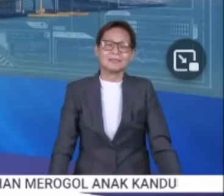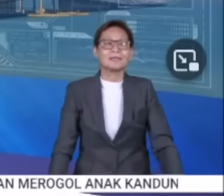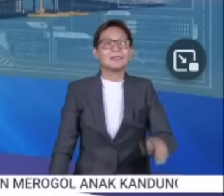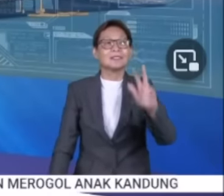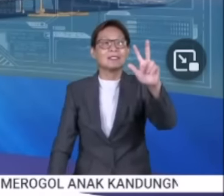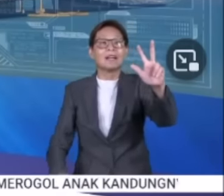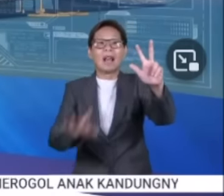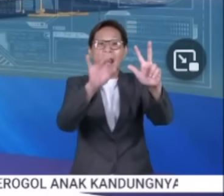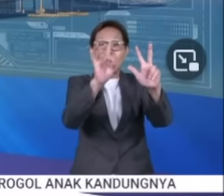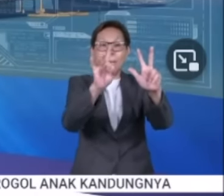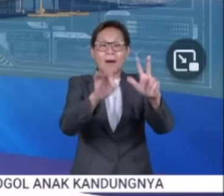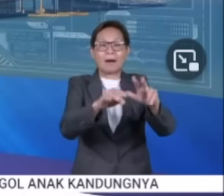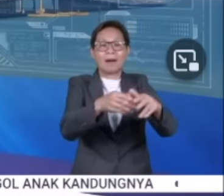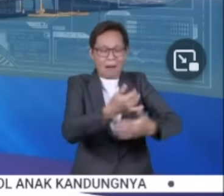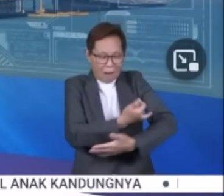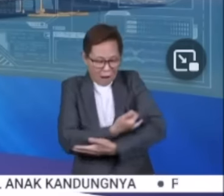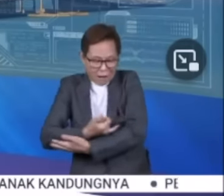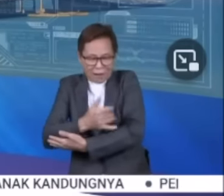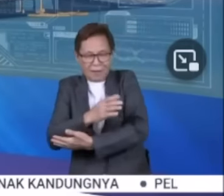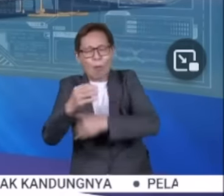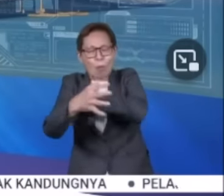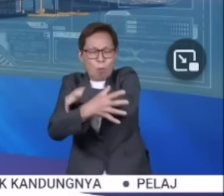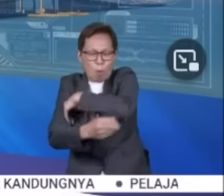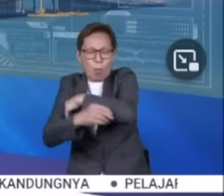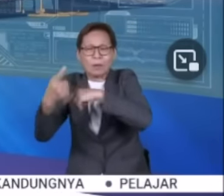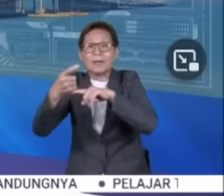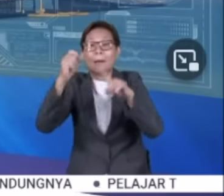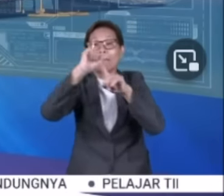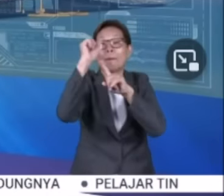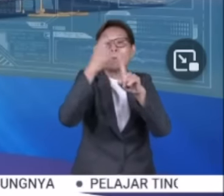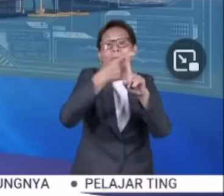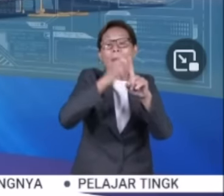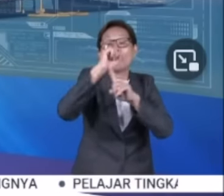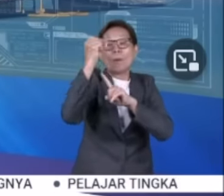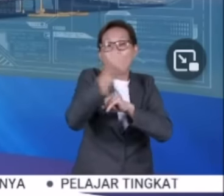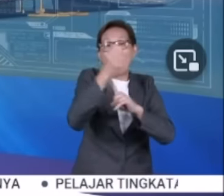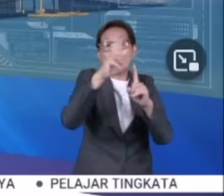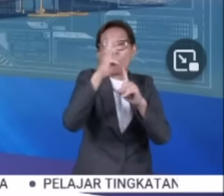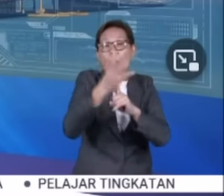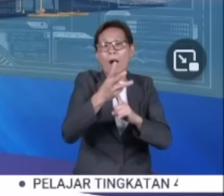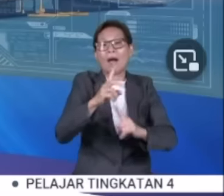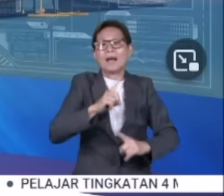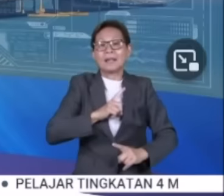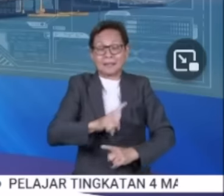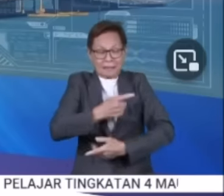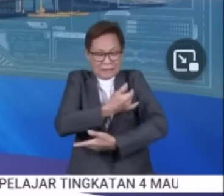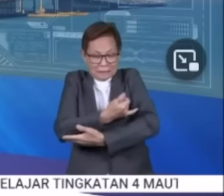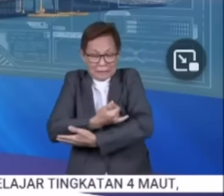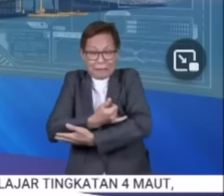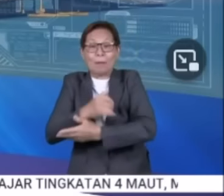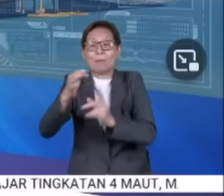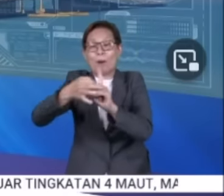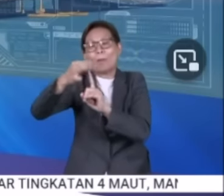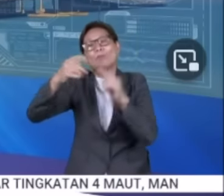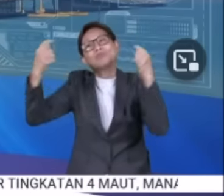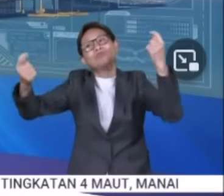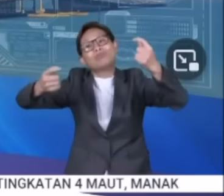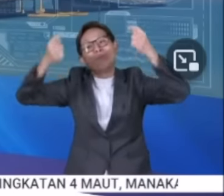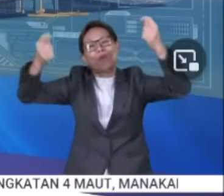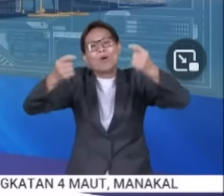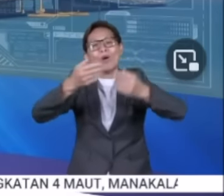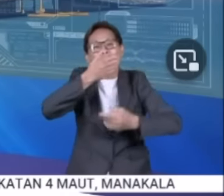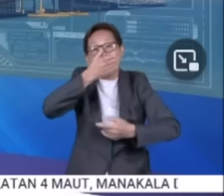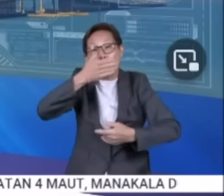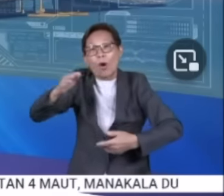Seramai 38 anak-anak yatim dan asnaf daripada Persatuan Kebajikan Anak-anak Yatim Islam Pulau Pinang diraih dalam majlis